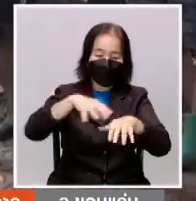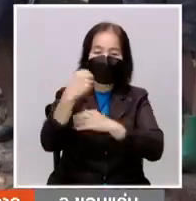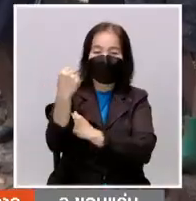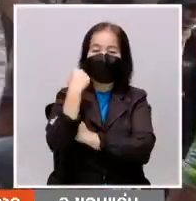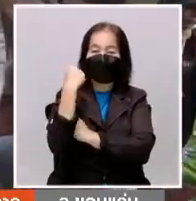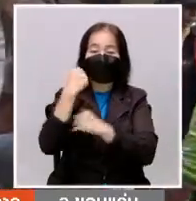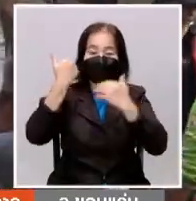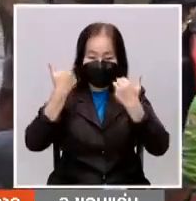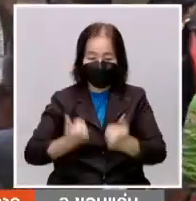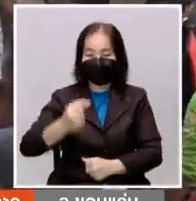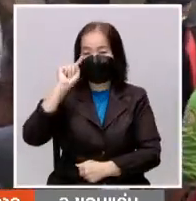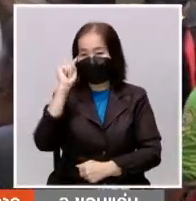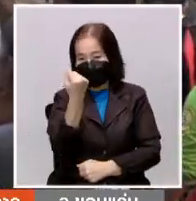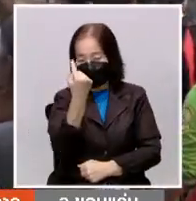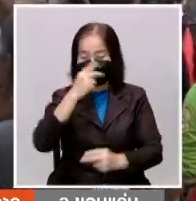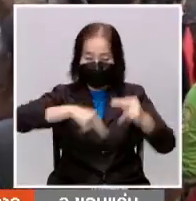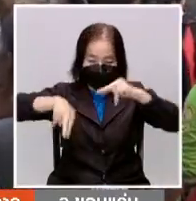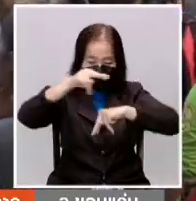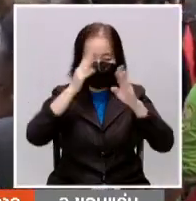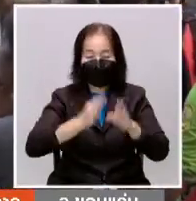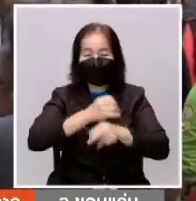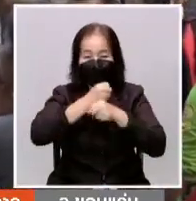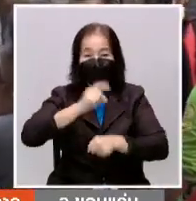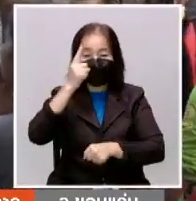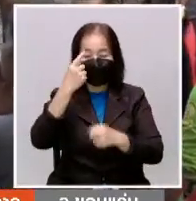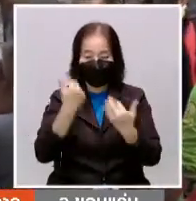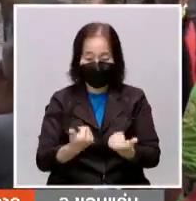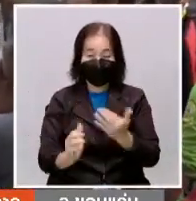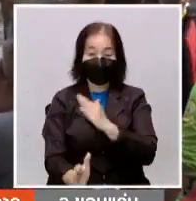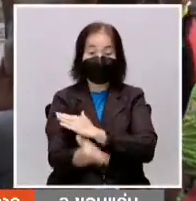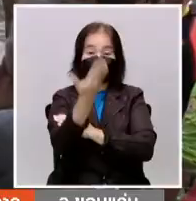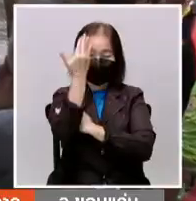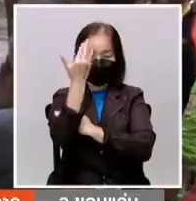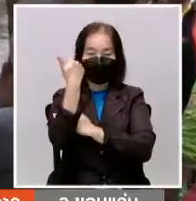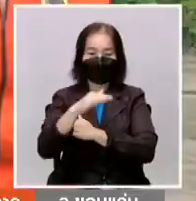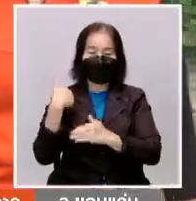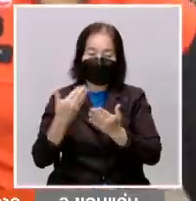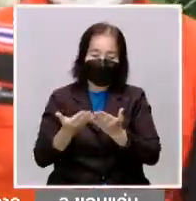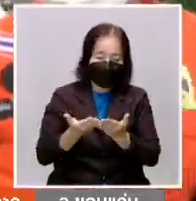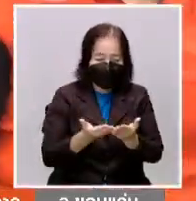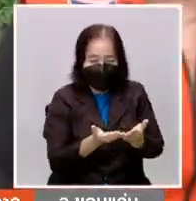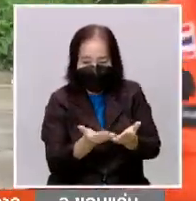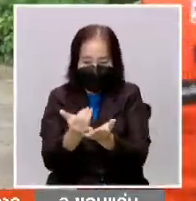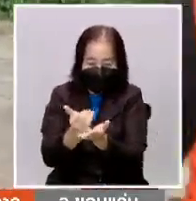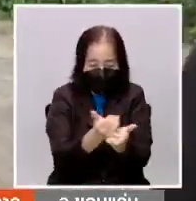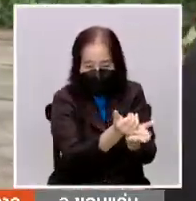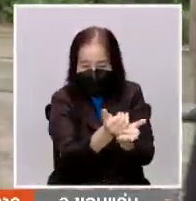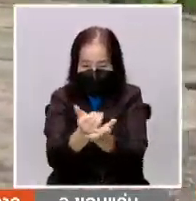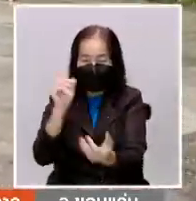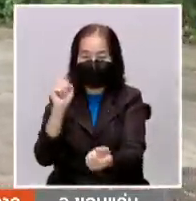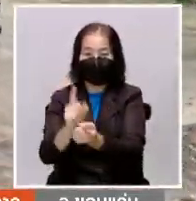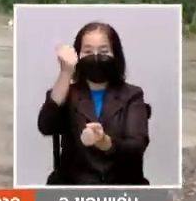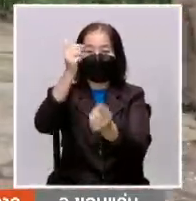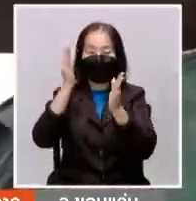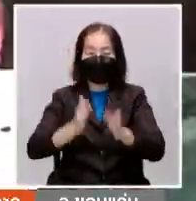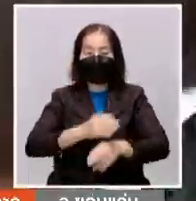จนวันนี้ค่ะมาเริ่มต้นค้นหากันใหม่และล่าสุดเช้าวันนี้เจ้าหน้าที่นำเรือล่องไปตามลำห้วยและพบร่